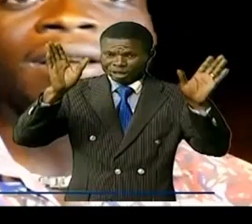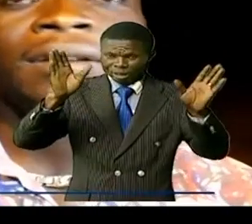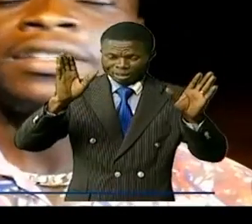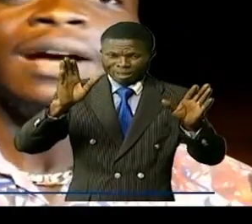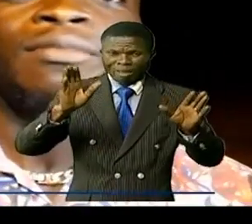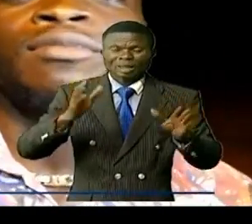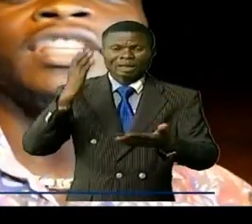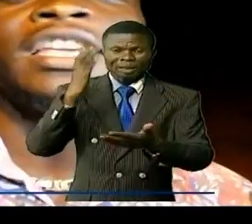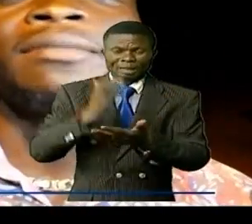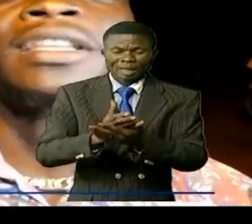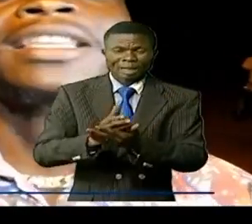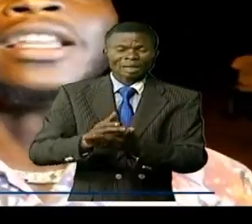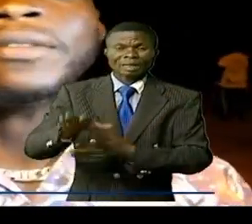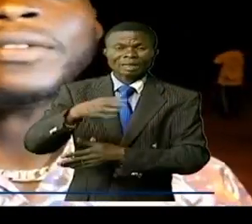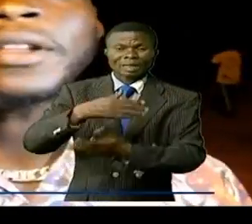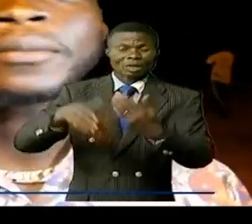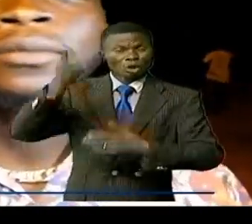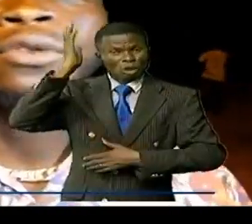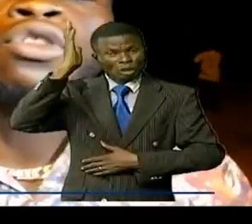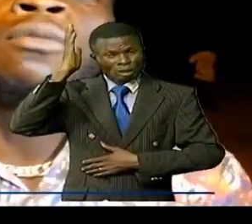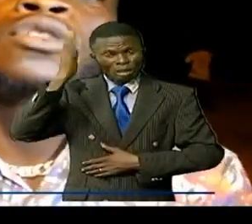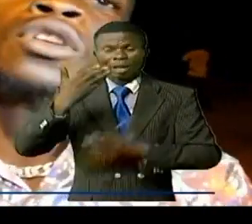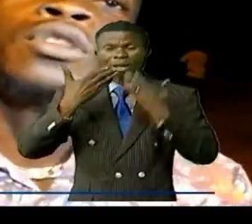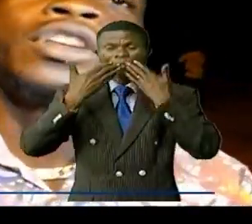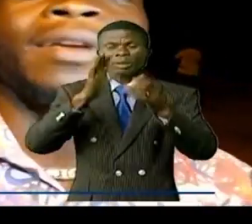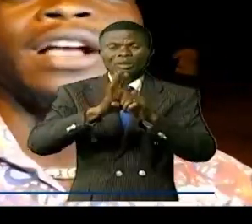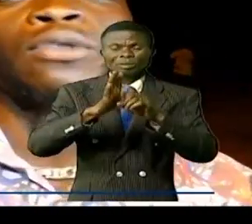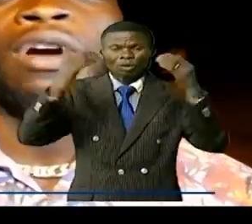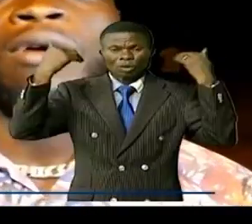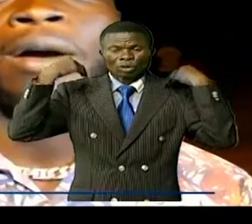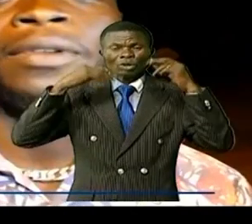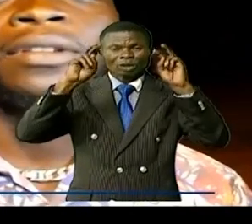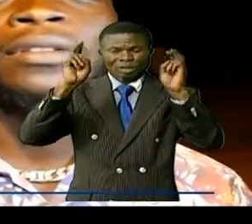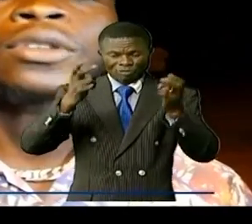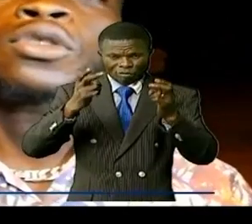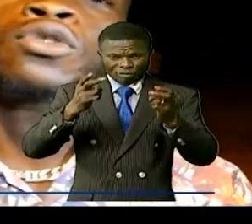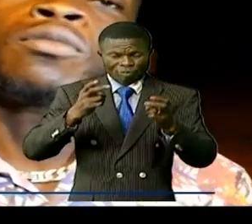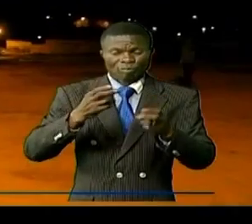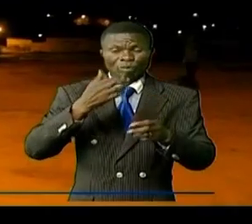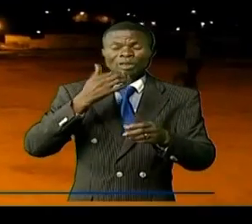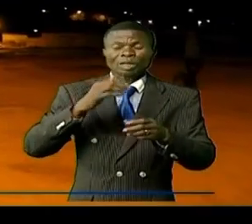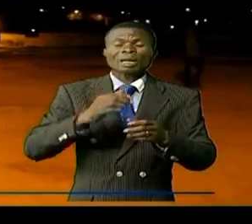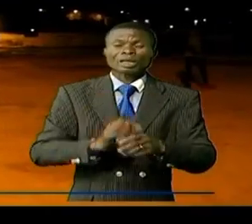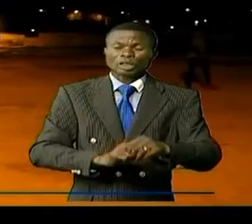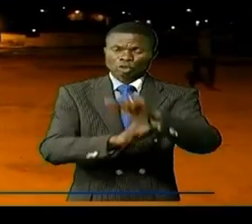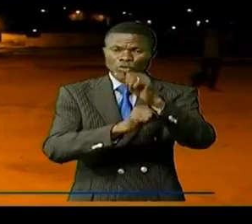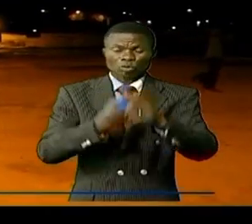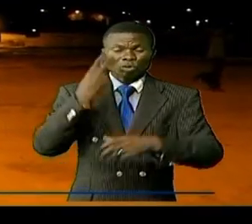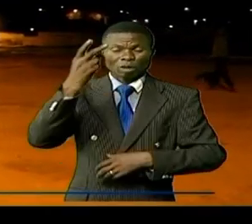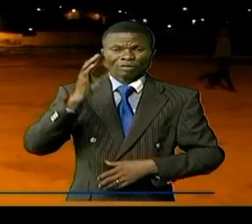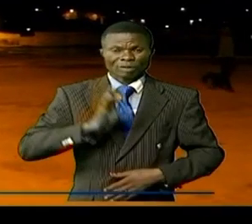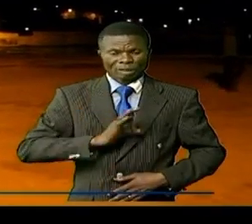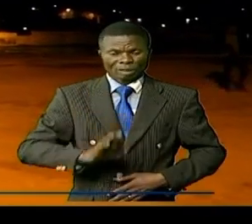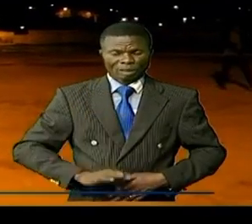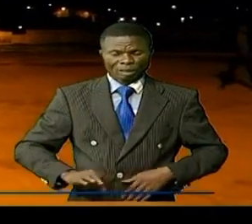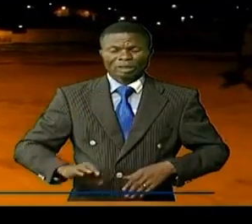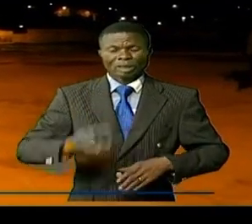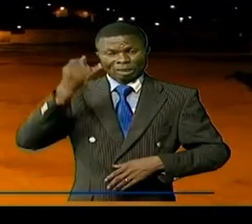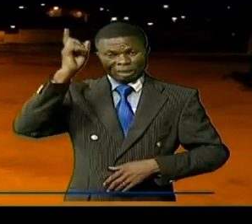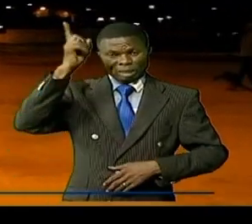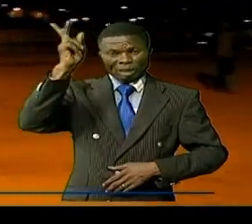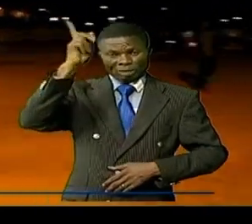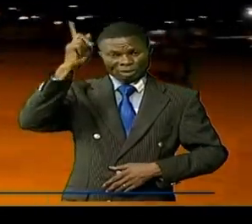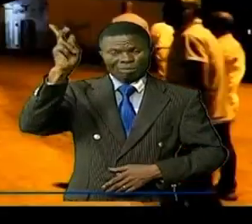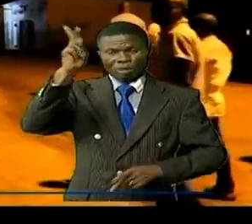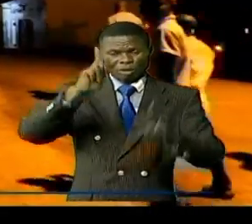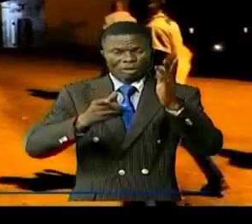combattu l'insécurité, nous remercions le maire de la ville qui concrétise la vision du chef de l'État, axée sur la philosophie « le peuple